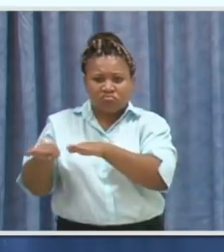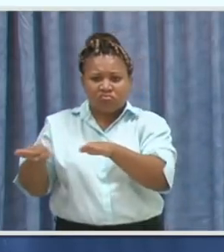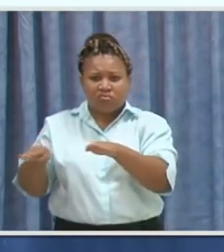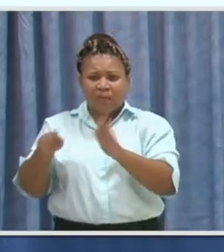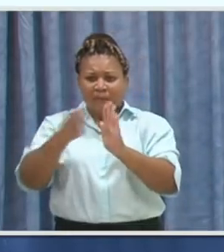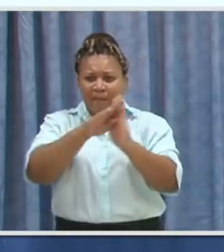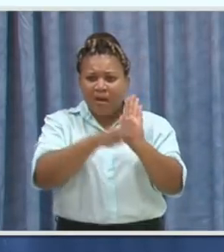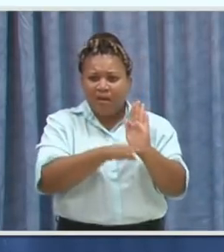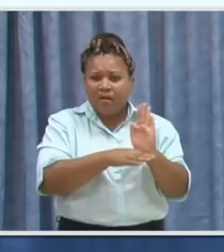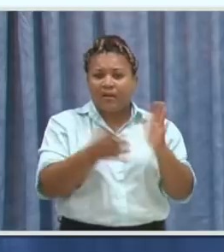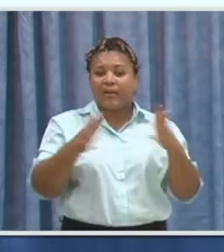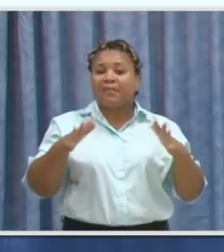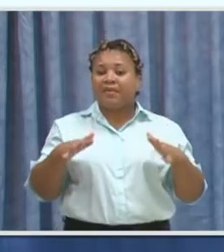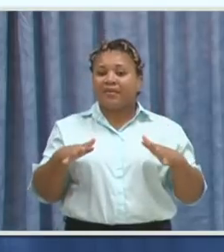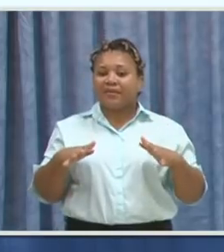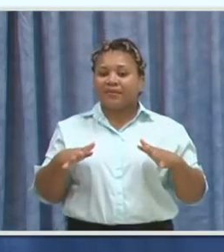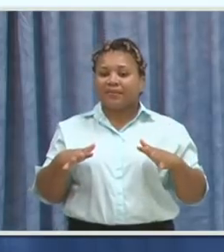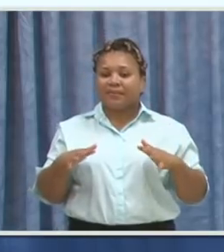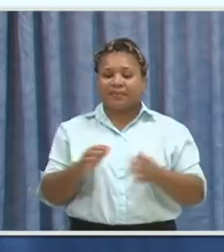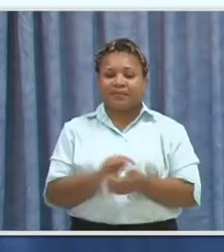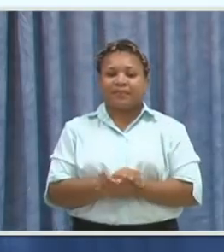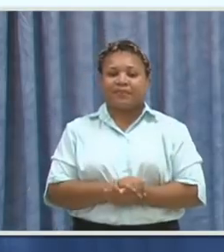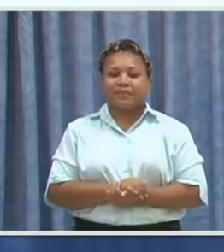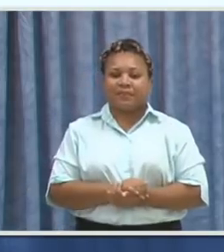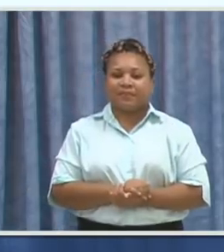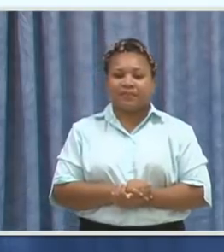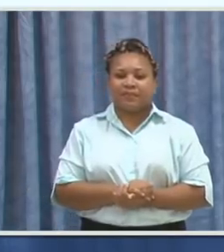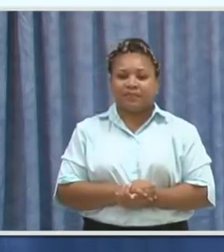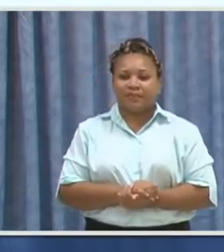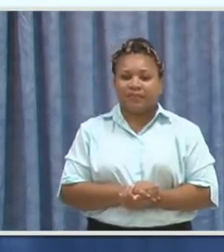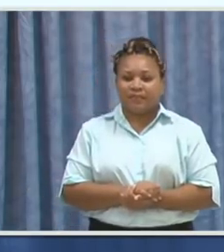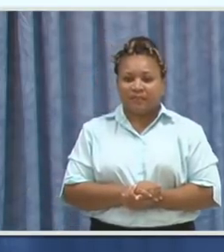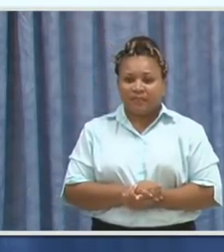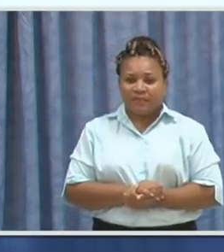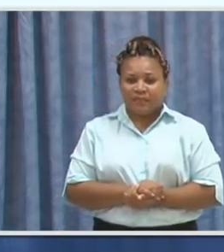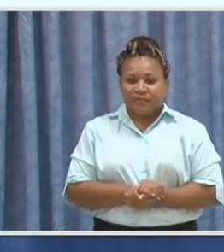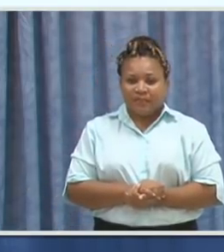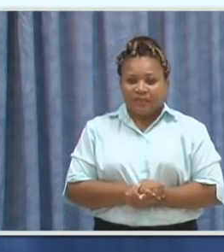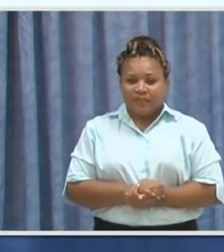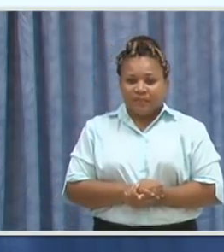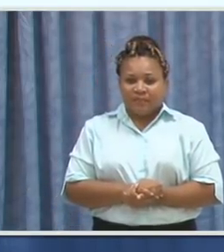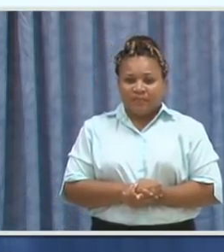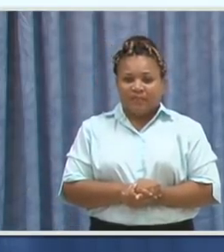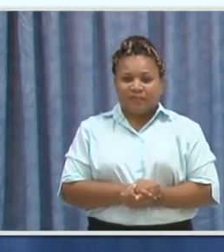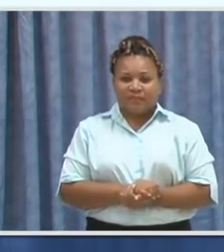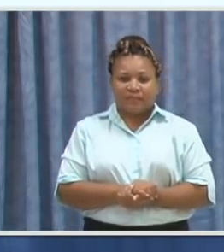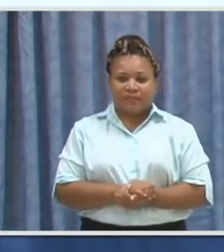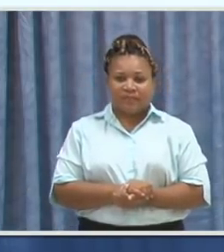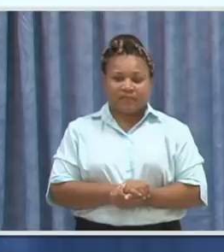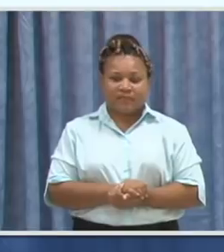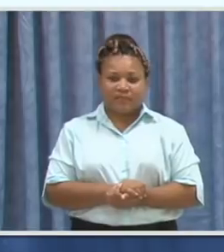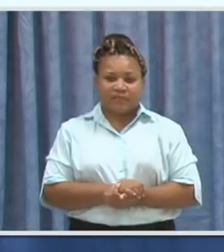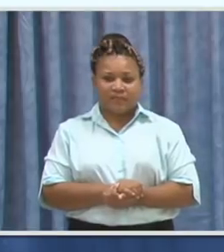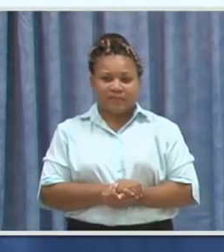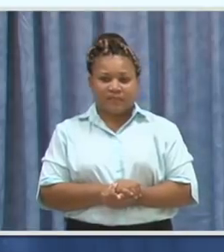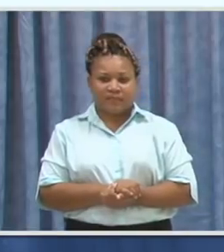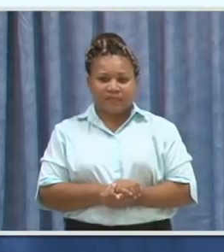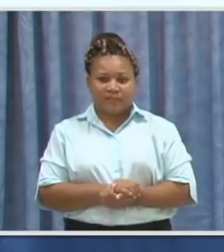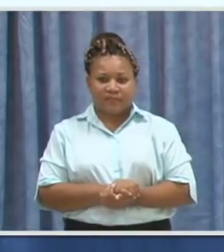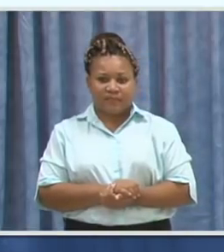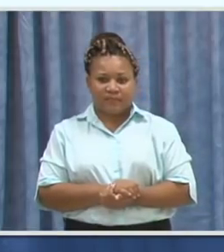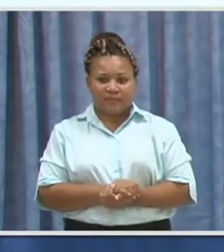après est-ce qu'il peut-être par une certaine quelque chose qui peut être annoncé pour retient